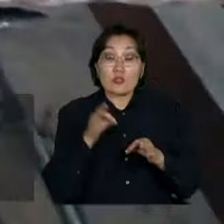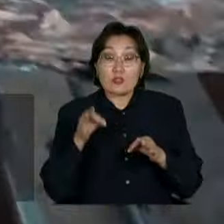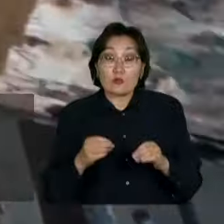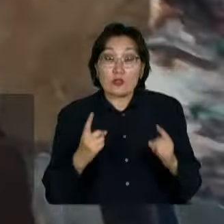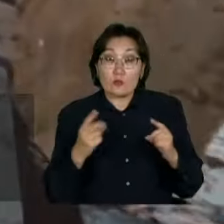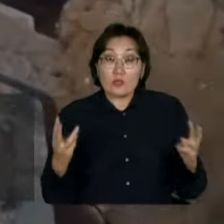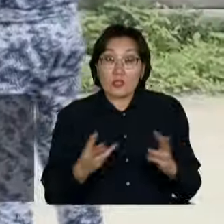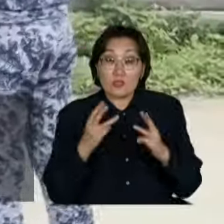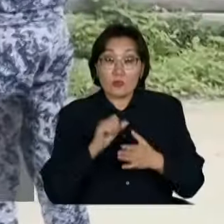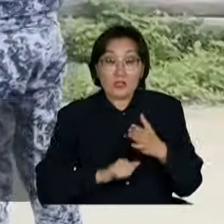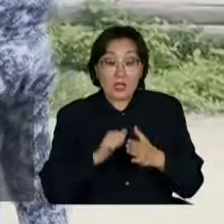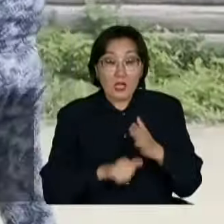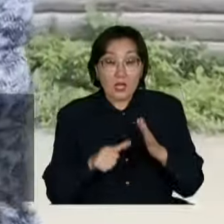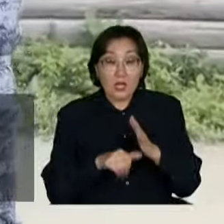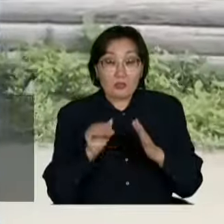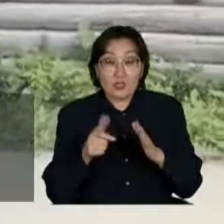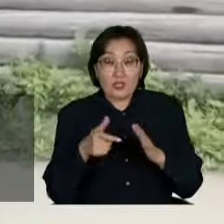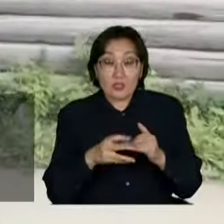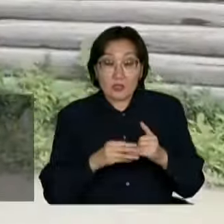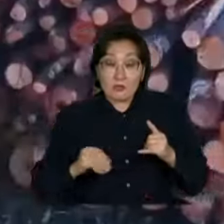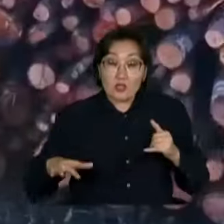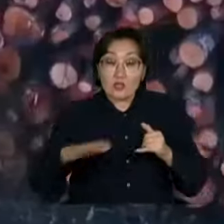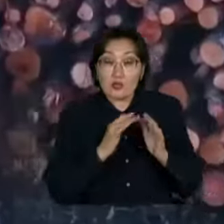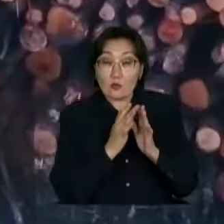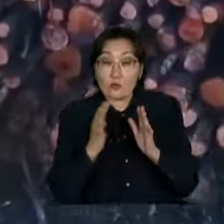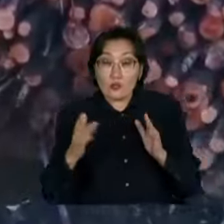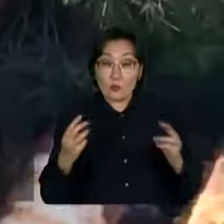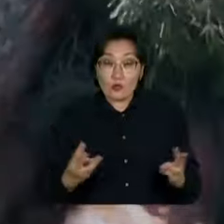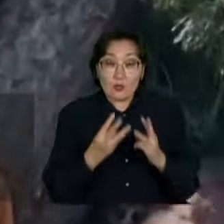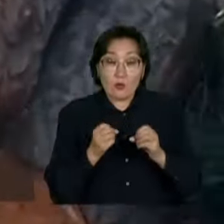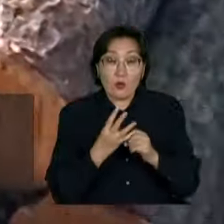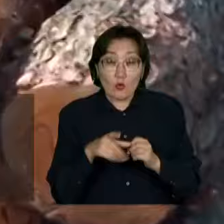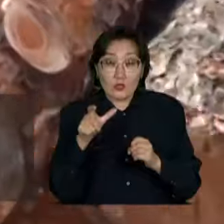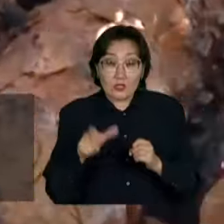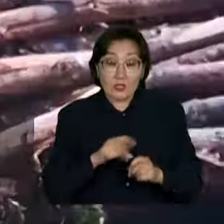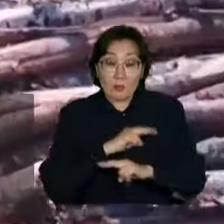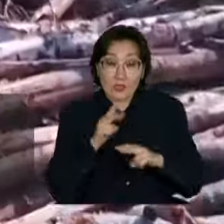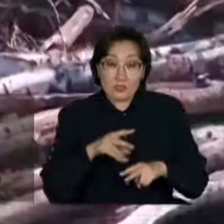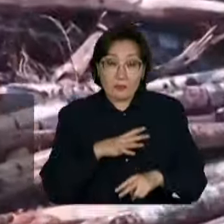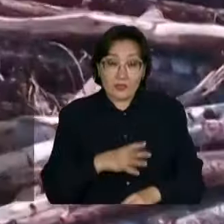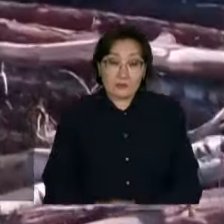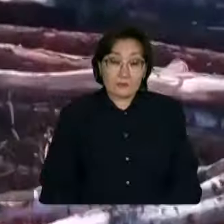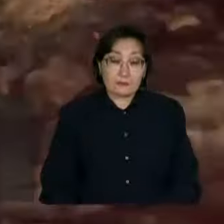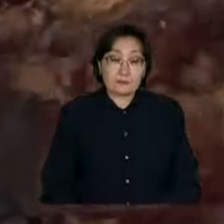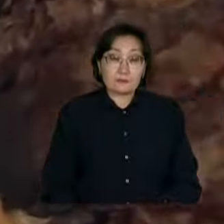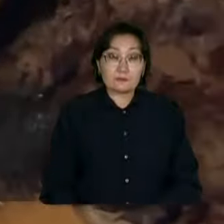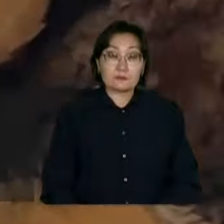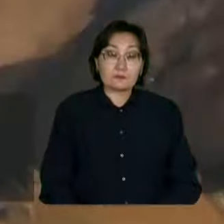алапат өрт салдарынан 60 мың гектардан аса орман алқабы күлге айналып 14 адам қаза тапқан еді.